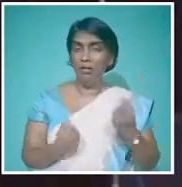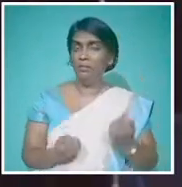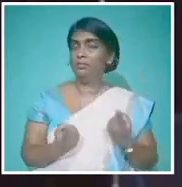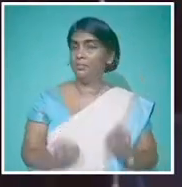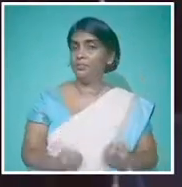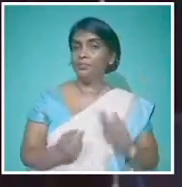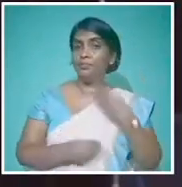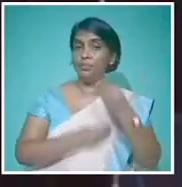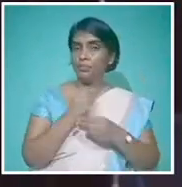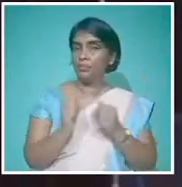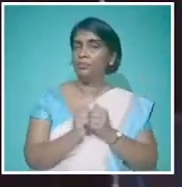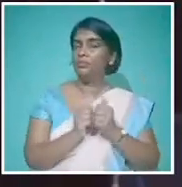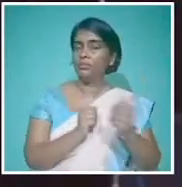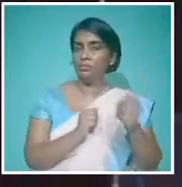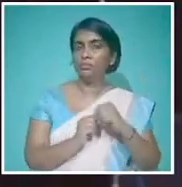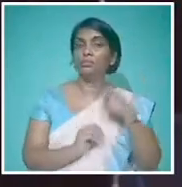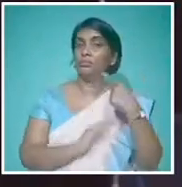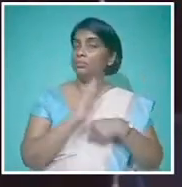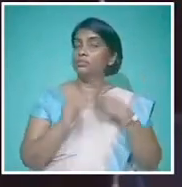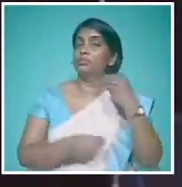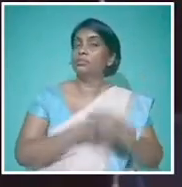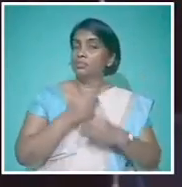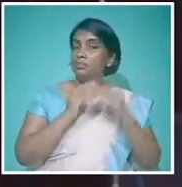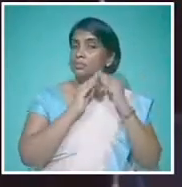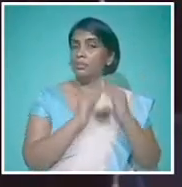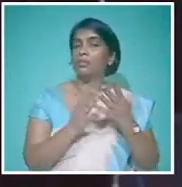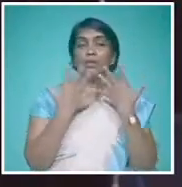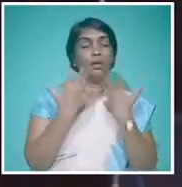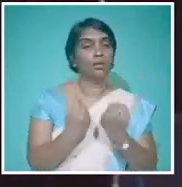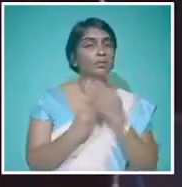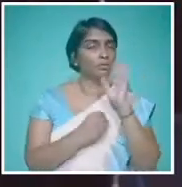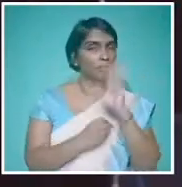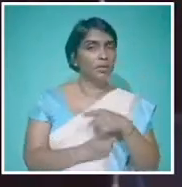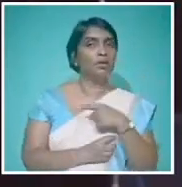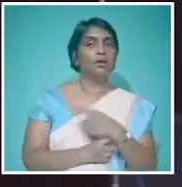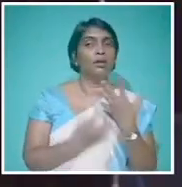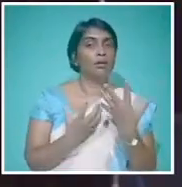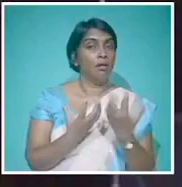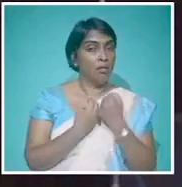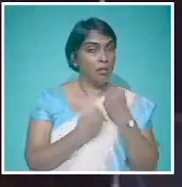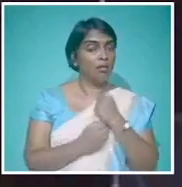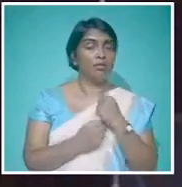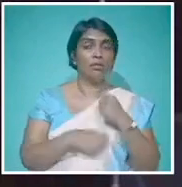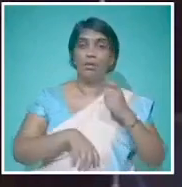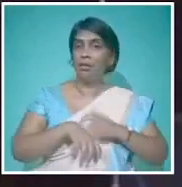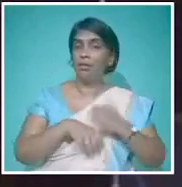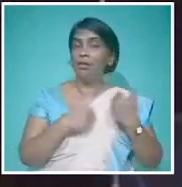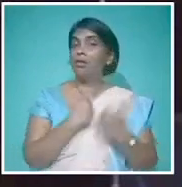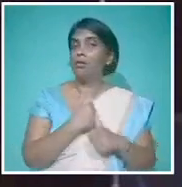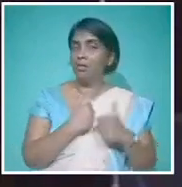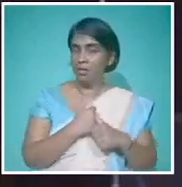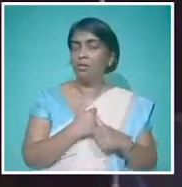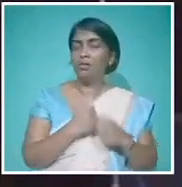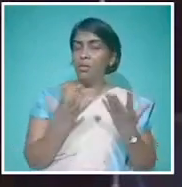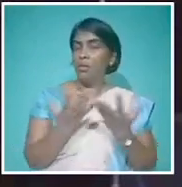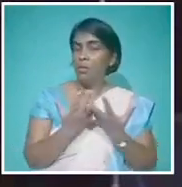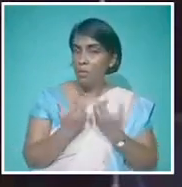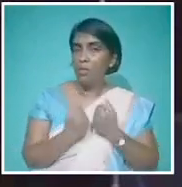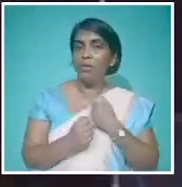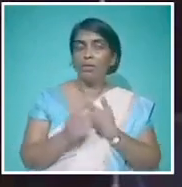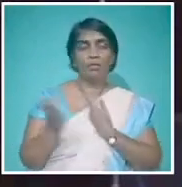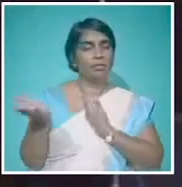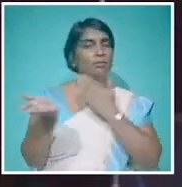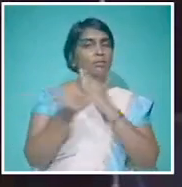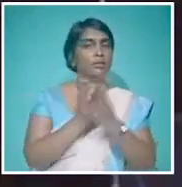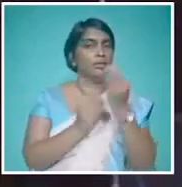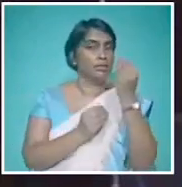වෙන නිෂ්පාදන අවකාශය දේශීය කර්මාන්තකරුවට ඒක අත්පත් කර ගැනීම සඳහා අවශ්‍ය වාතාවරණය හදන්න ඒකට ඕන කරන මැදිහත්